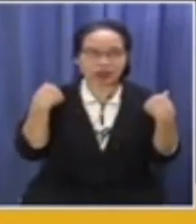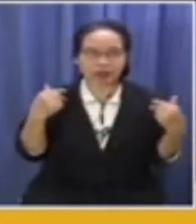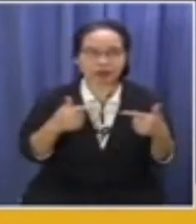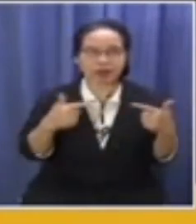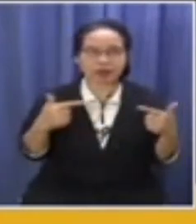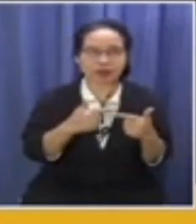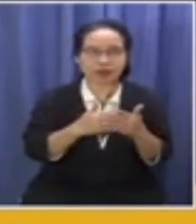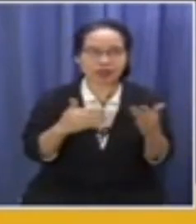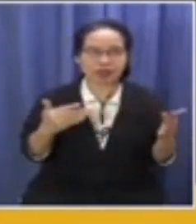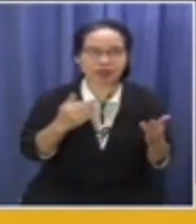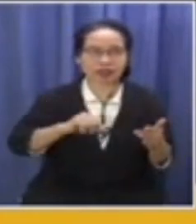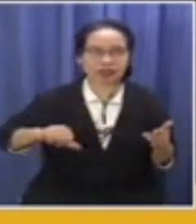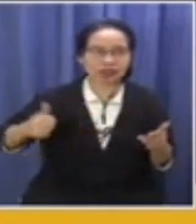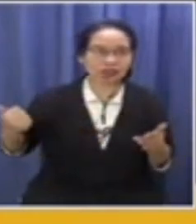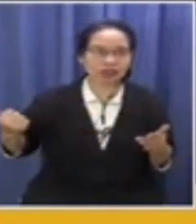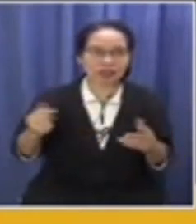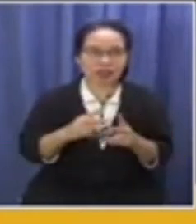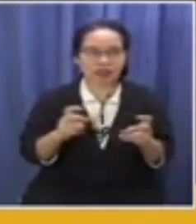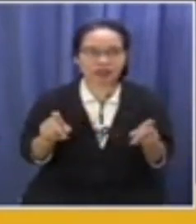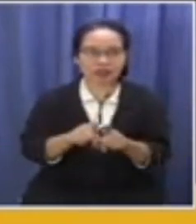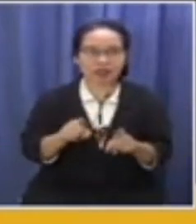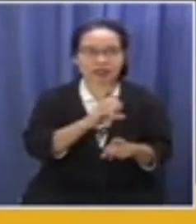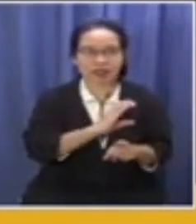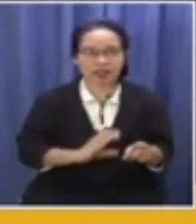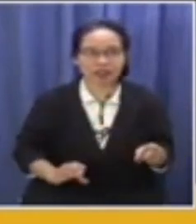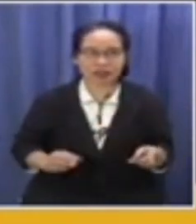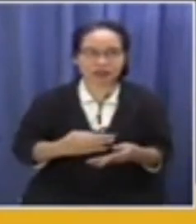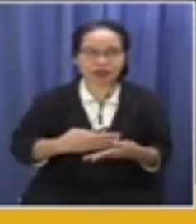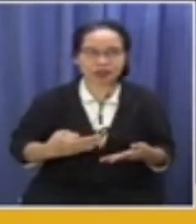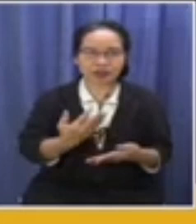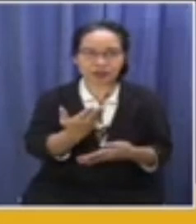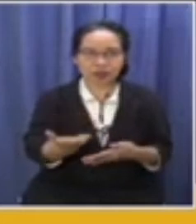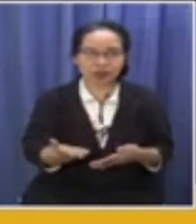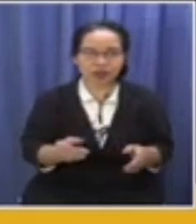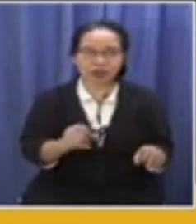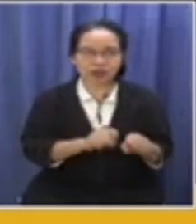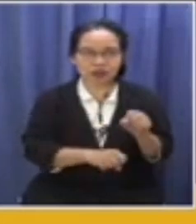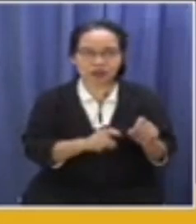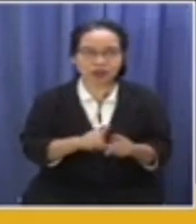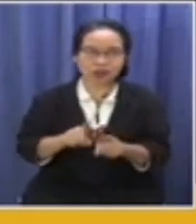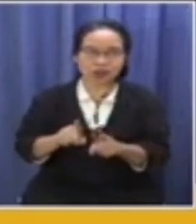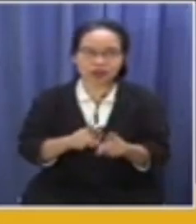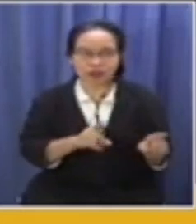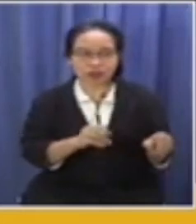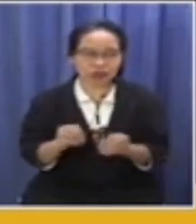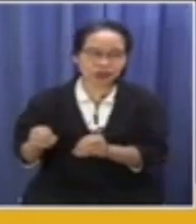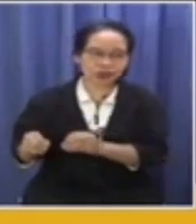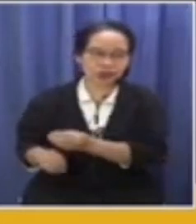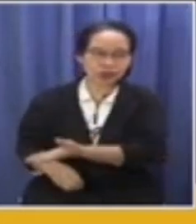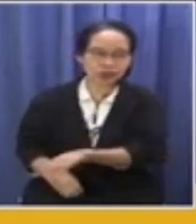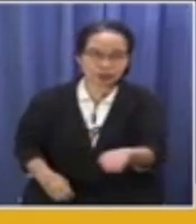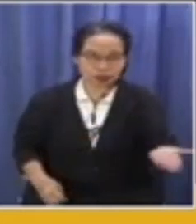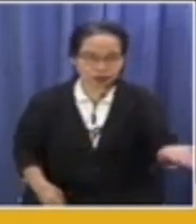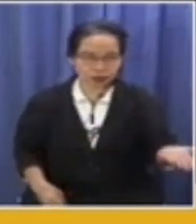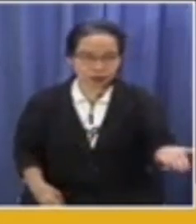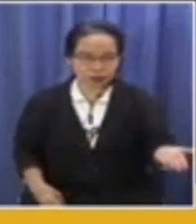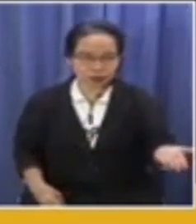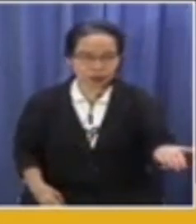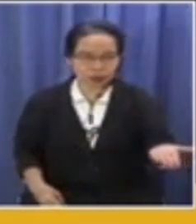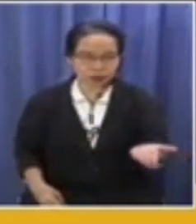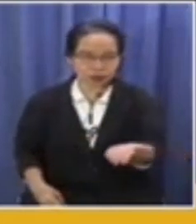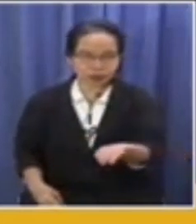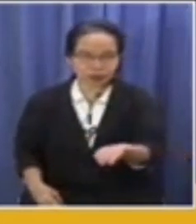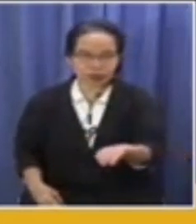sumbong laban sa kanino man na kung paanong pinatawad kayo ng Panginoon ay gayon din naman ang inyong